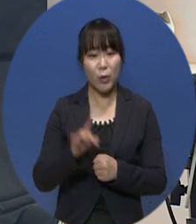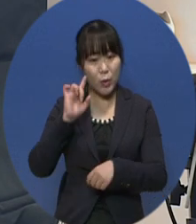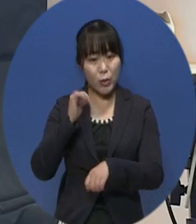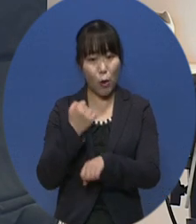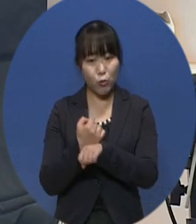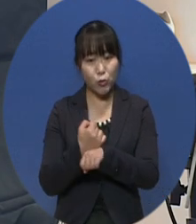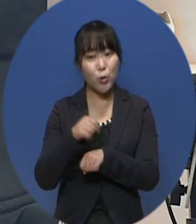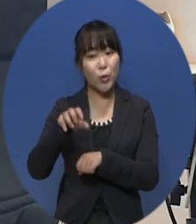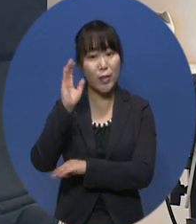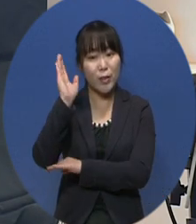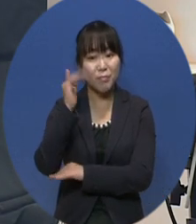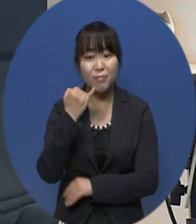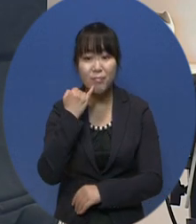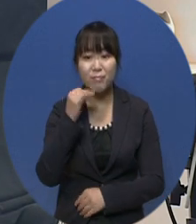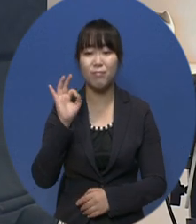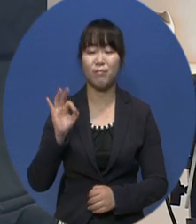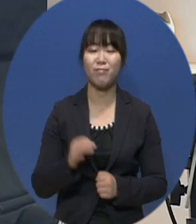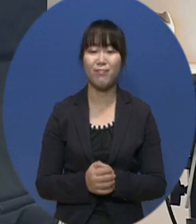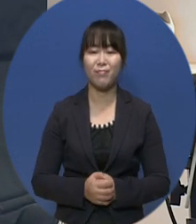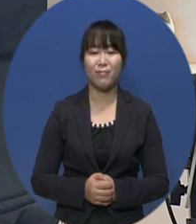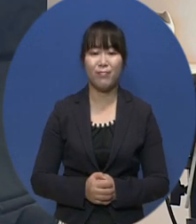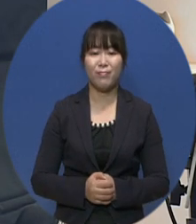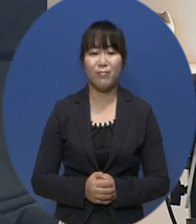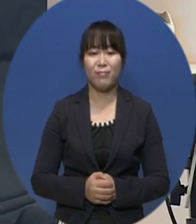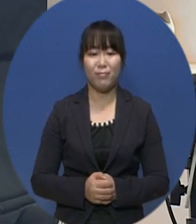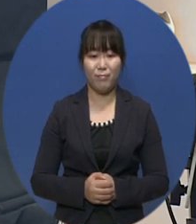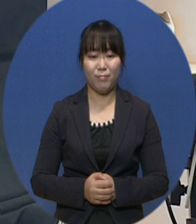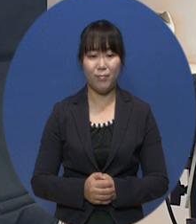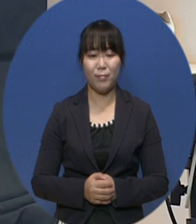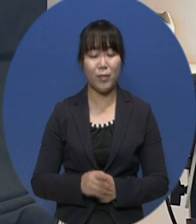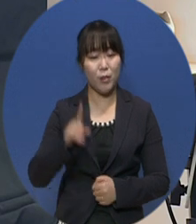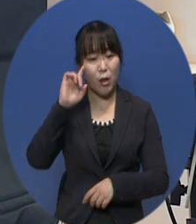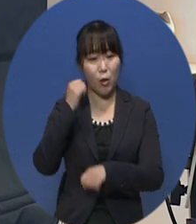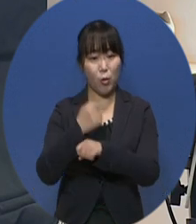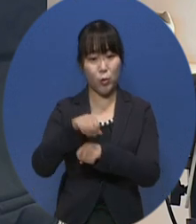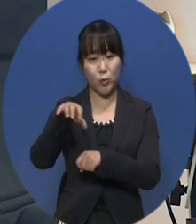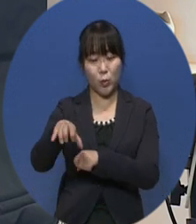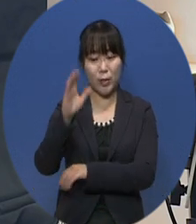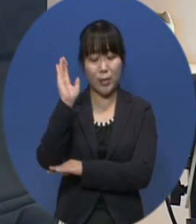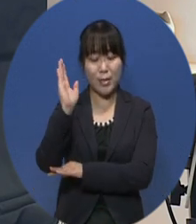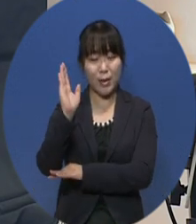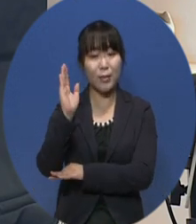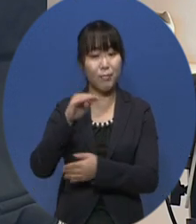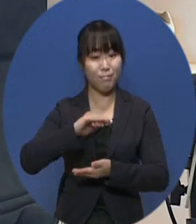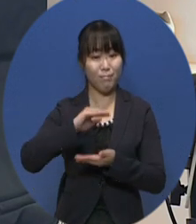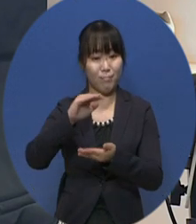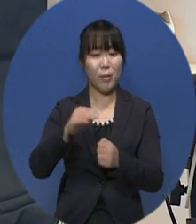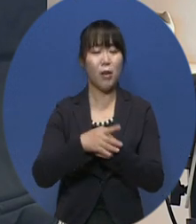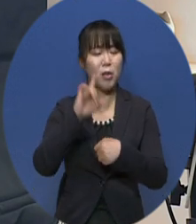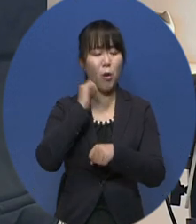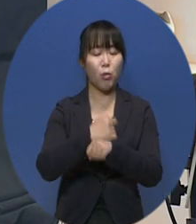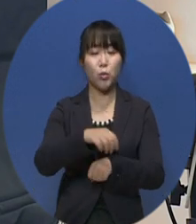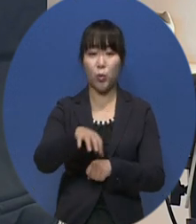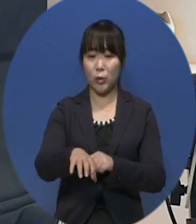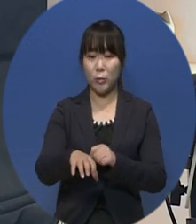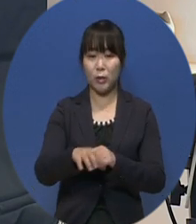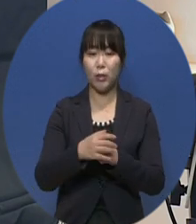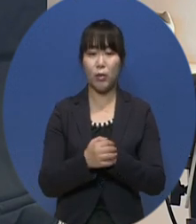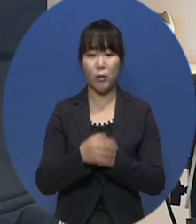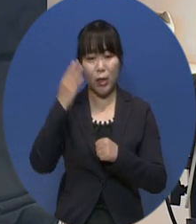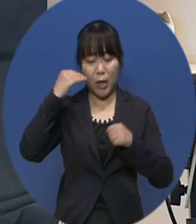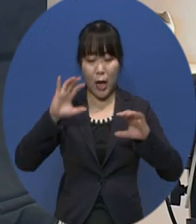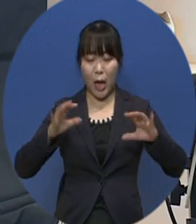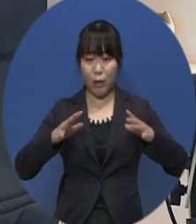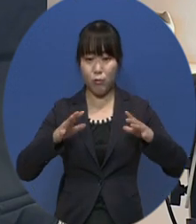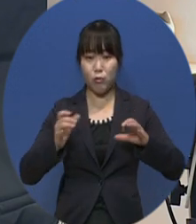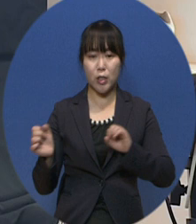얘기도 좀 더. 예, 말씀해 주시죠. 뭐 말 나온 게 네, 예. 말씀해 주시죠. 네, 연구소 쪽에 얘기를 해드리면 네. 그 연구소에서는 그